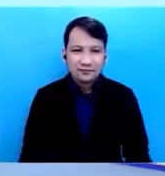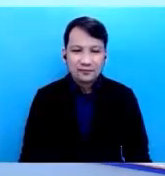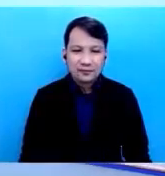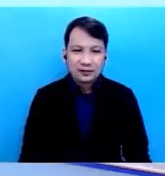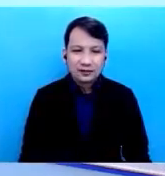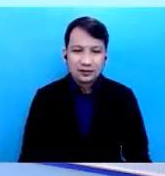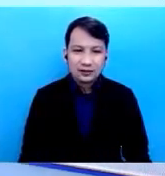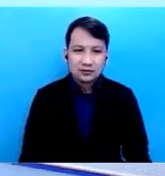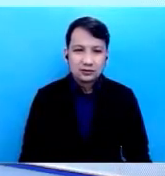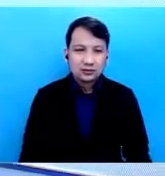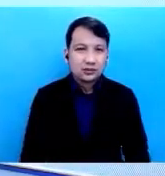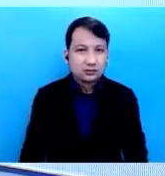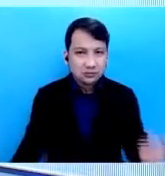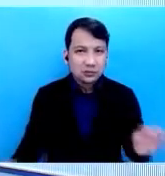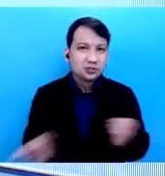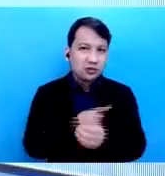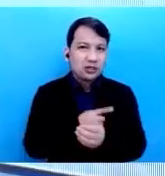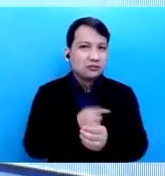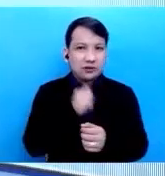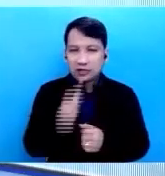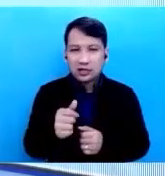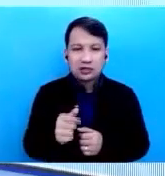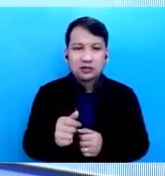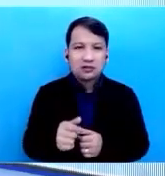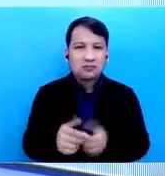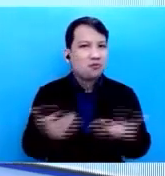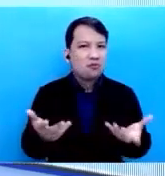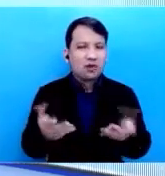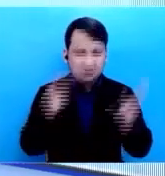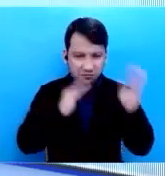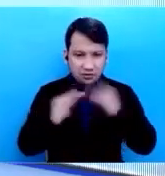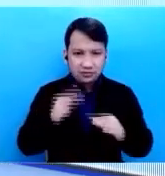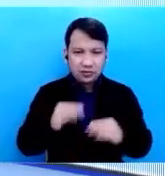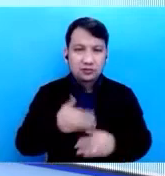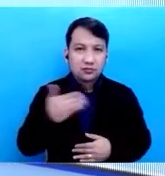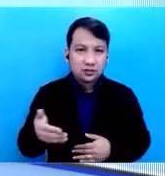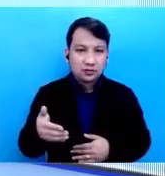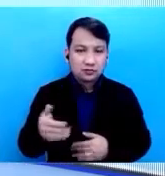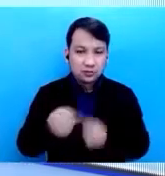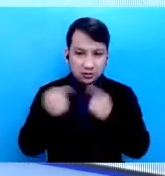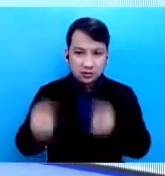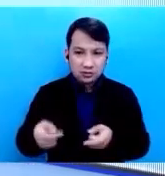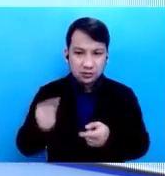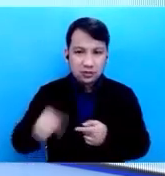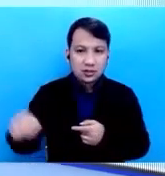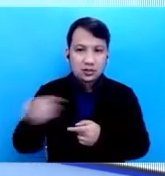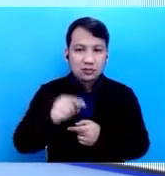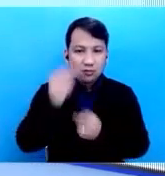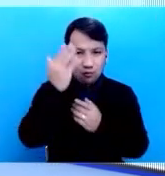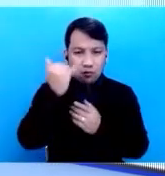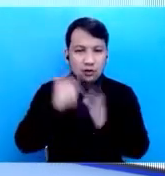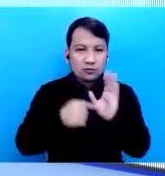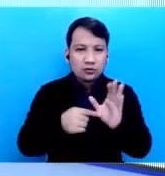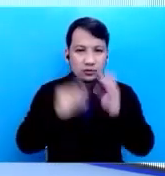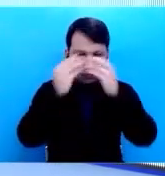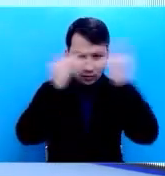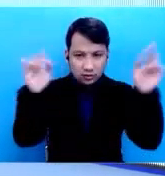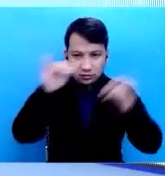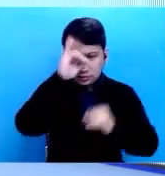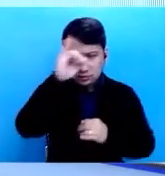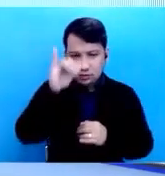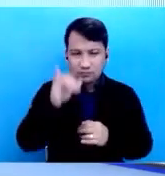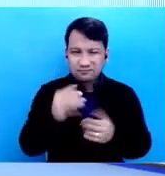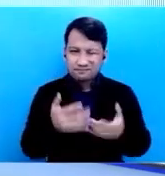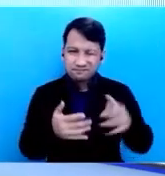Ma-disqualify man o hindi si Bongbong Marcos, wala raw itong epekto sa mga kalaban niyang kandidato. Pero si Mayor Isko may